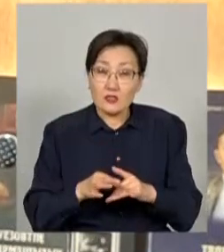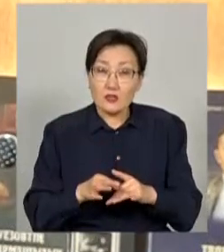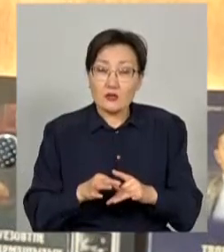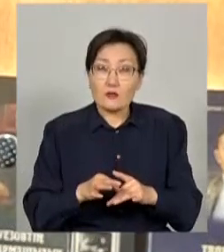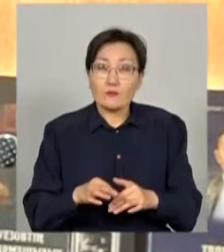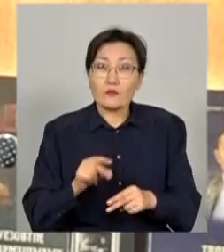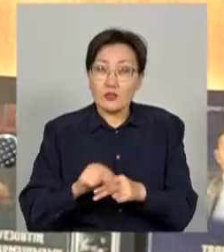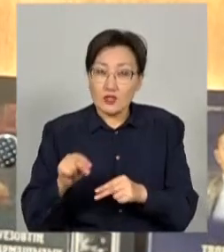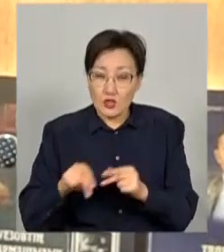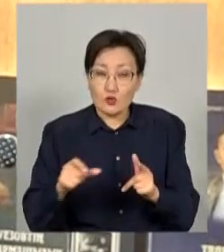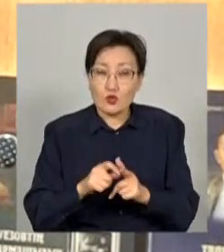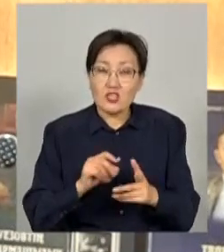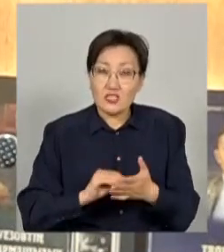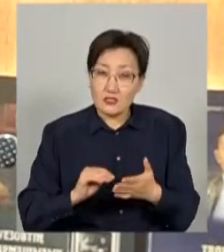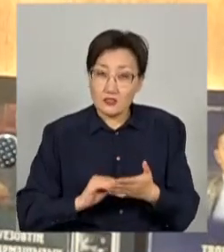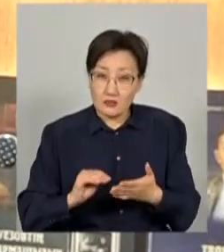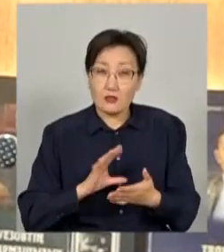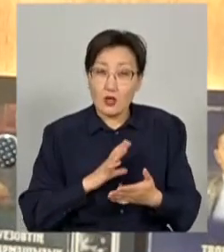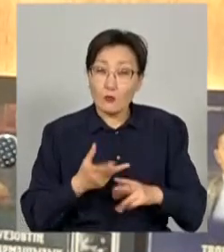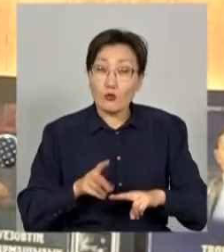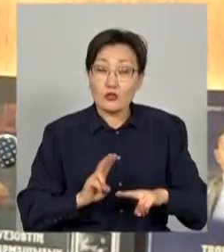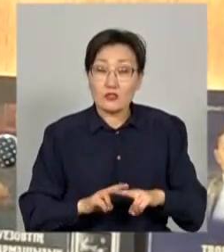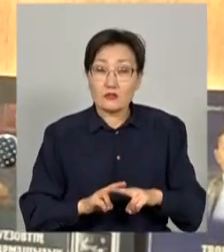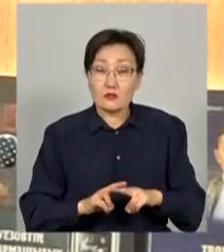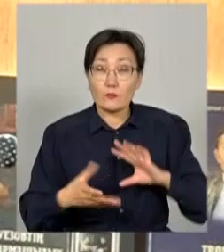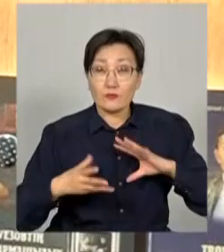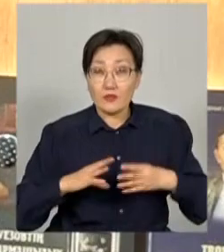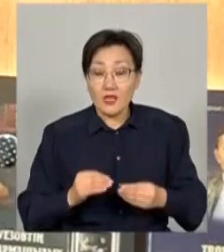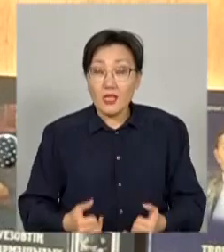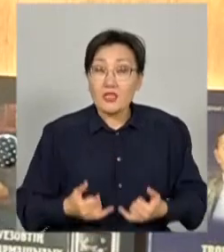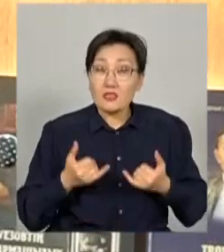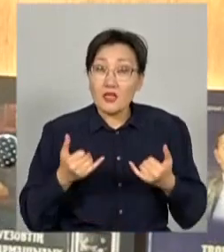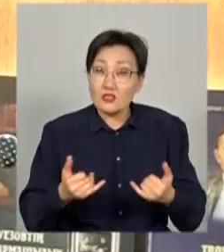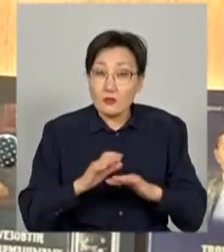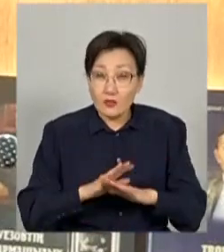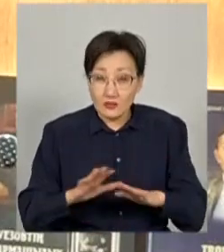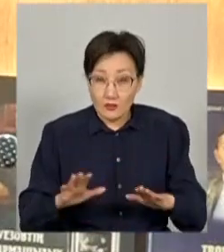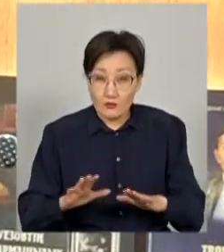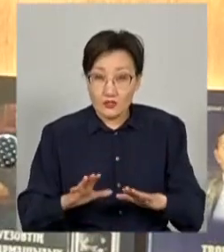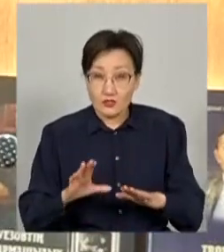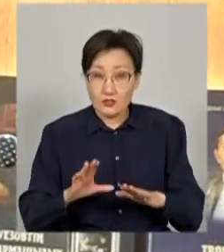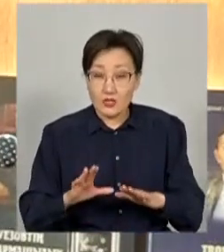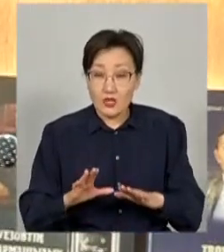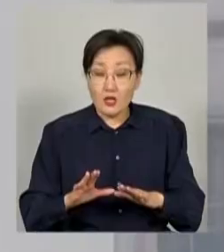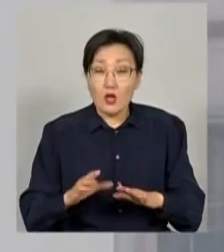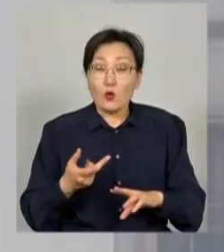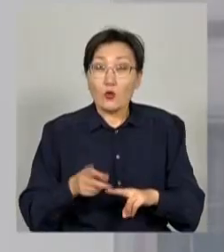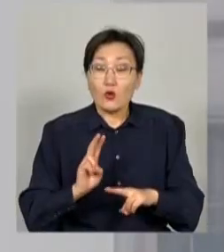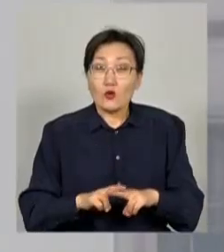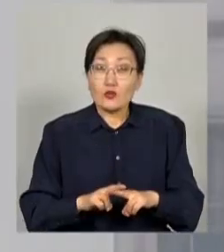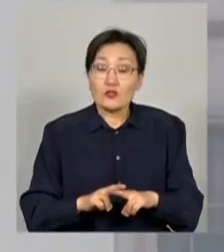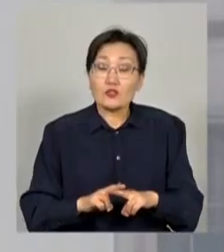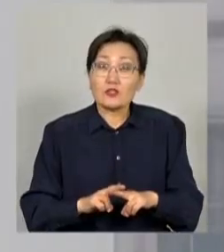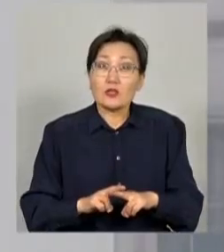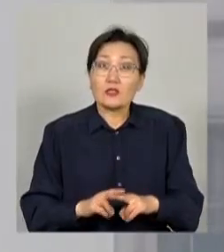ғибратты сөздер жазылған. Бұл дағы айналып келгенде тағзым ғана емес, соның тағылымын алу.